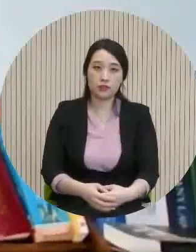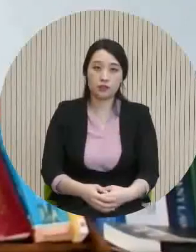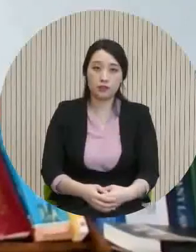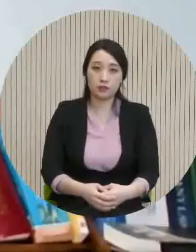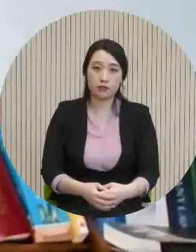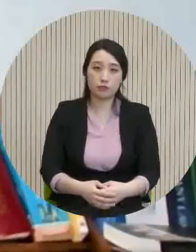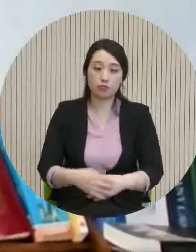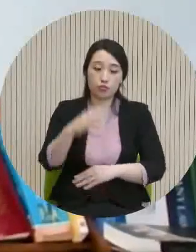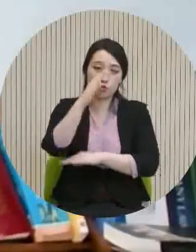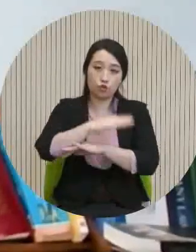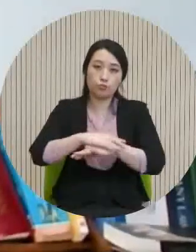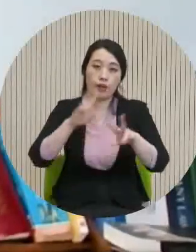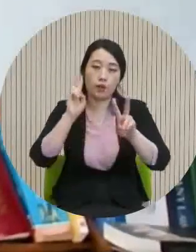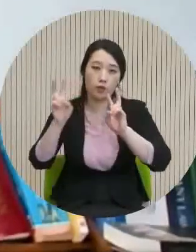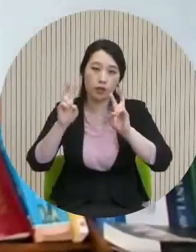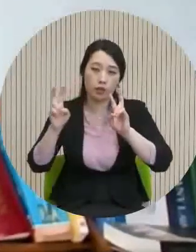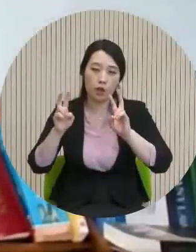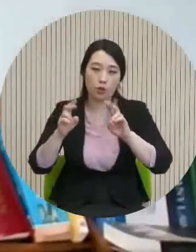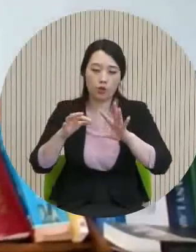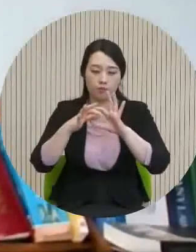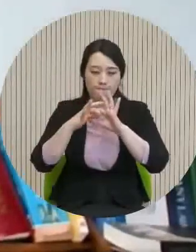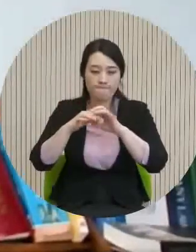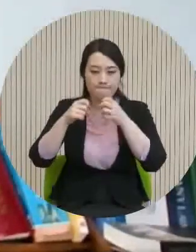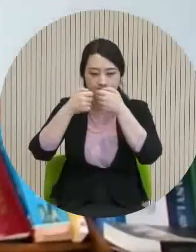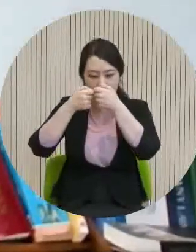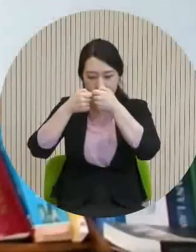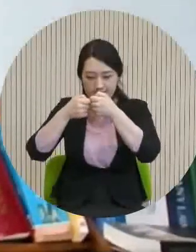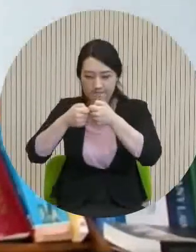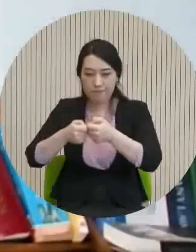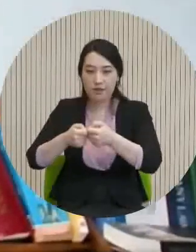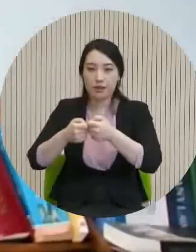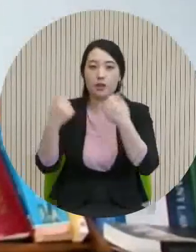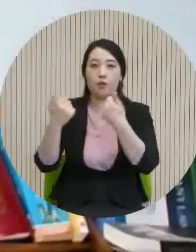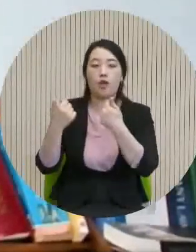from. 업계와 긴밀하게 대화하고 있습니다.